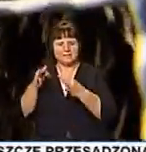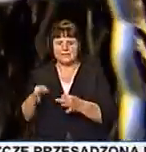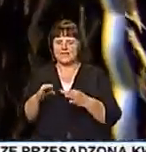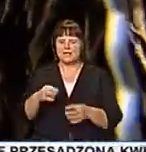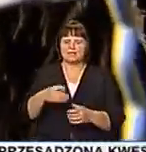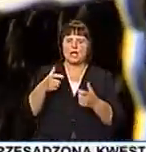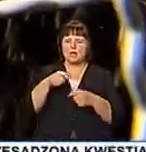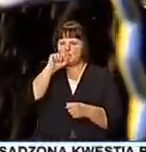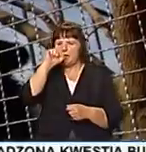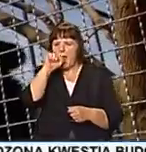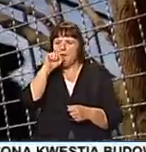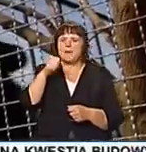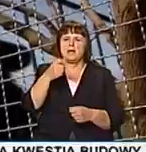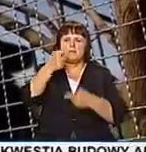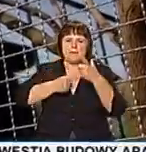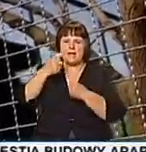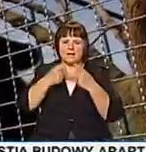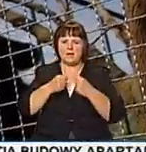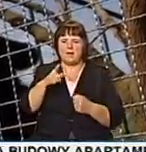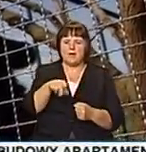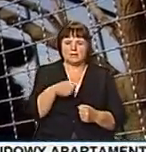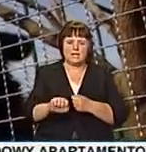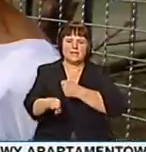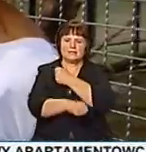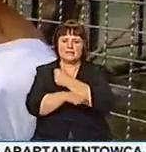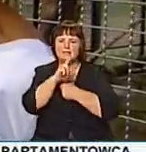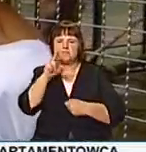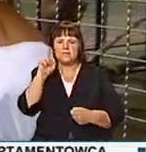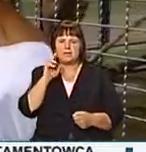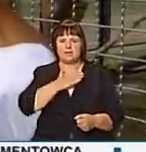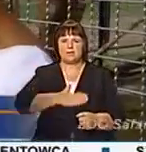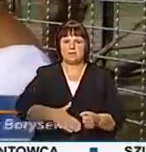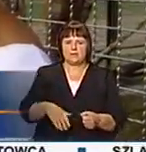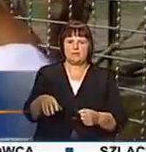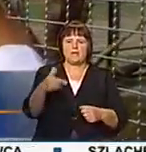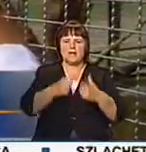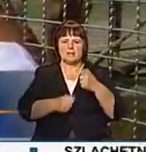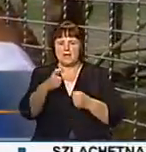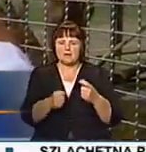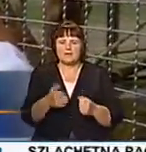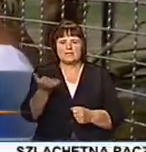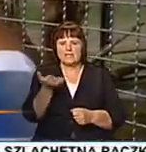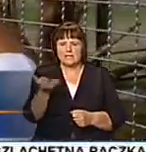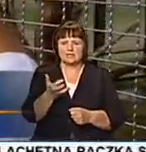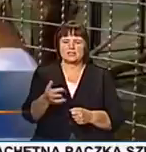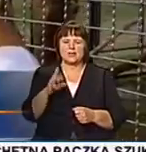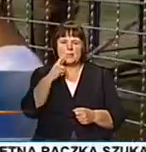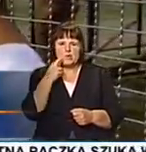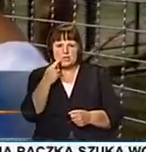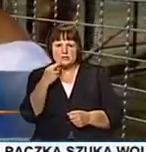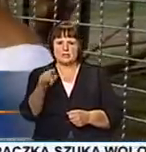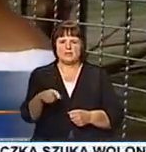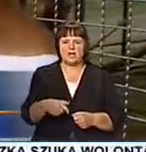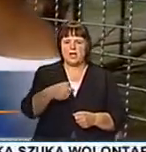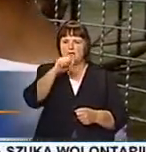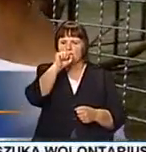Borysewa pije mleko, prosto z butli od zastępczej mamy. Uwielbia mleko z kaszką ryżową, popija tego mleczka nawet